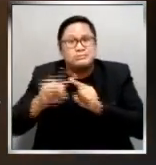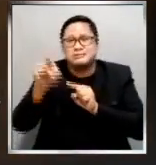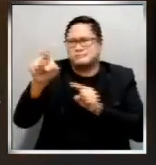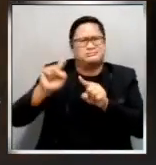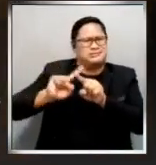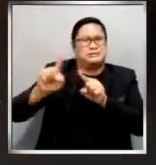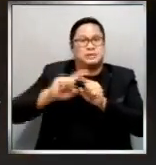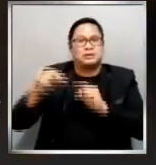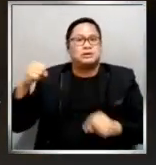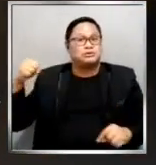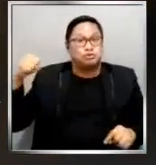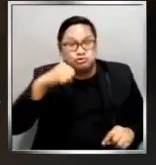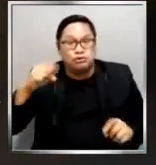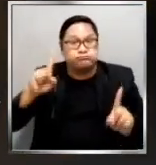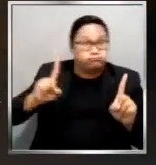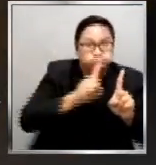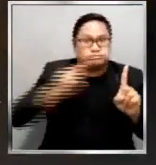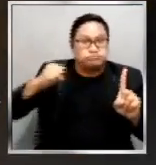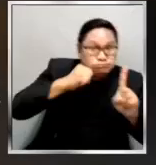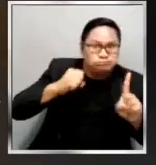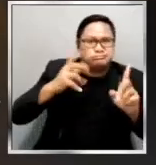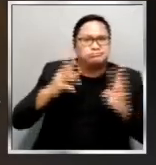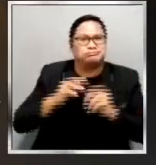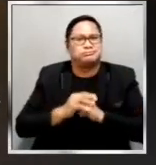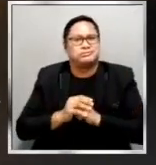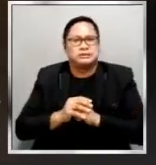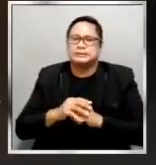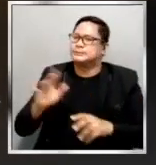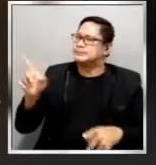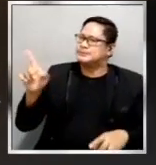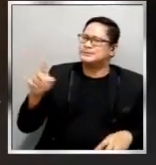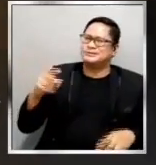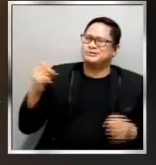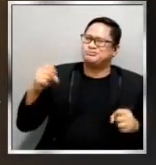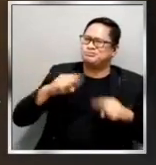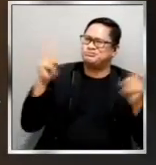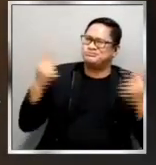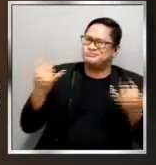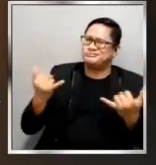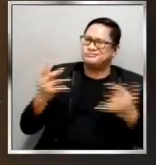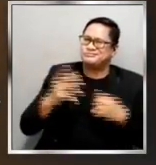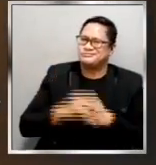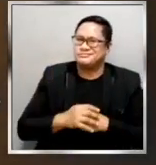sugod. Parang ko, oy, surprise ako noon na. Ay,